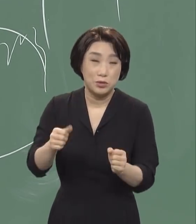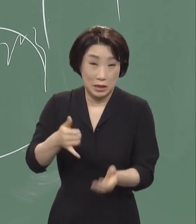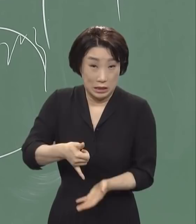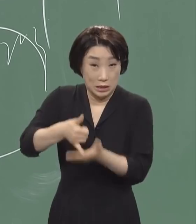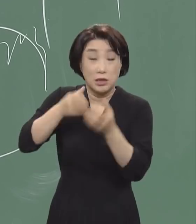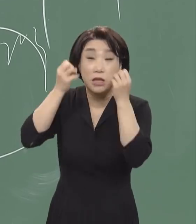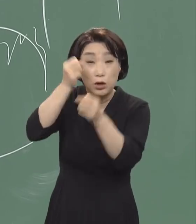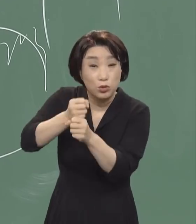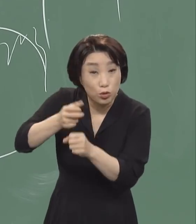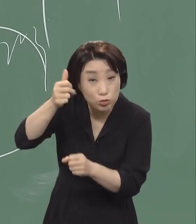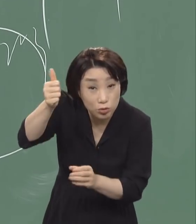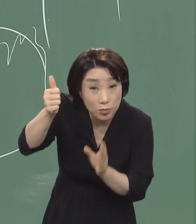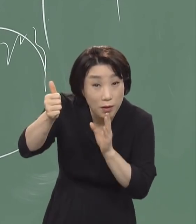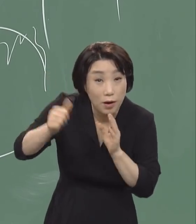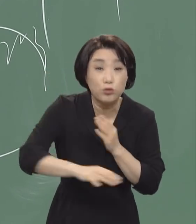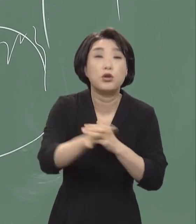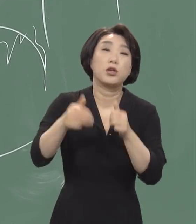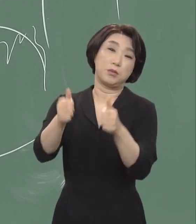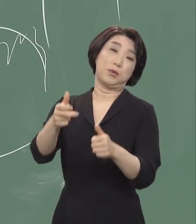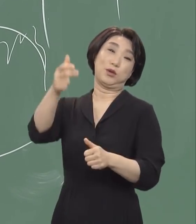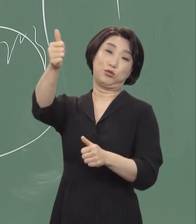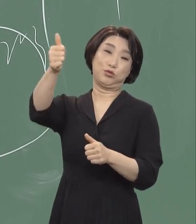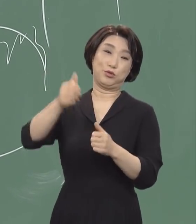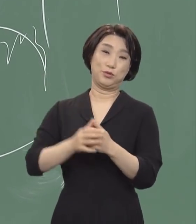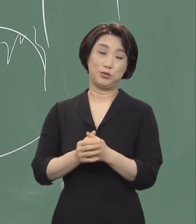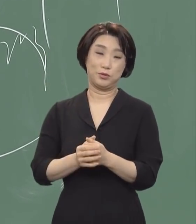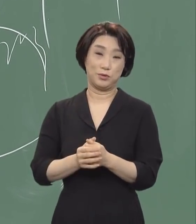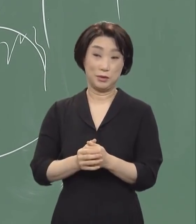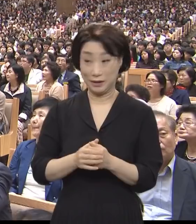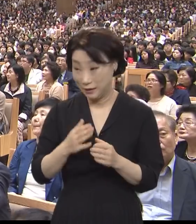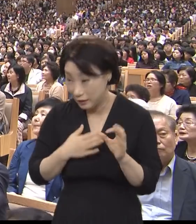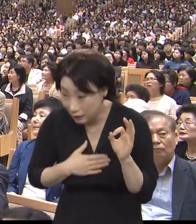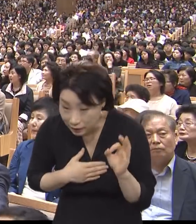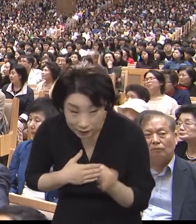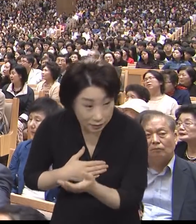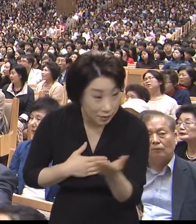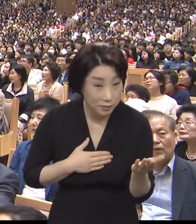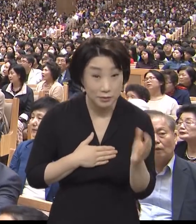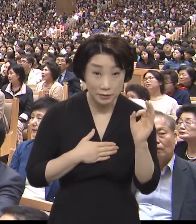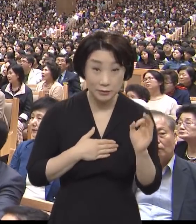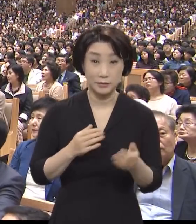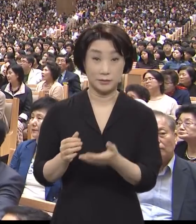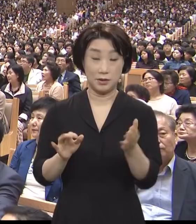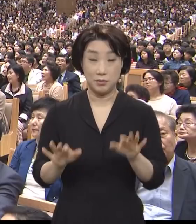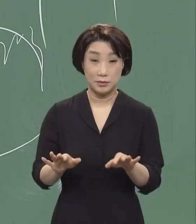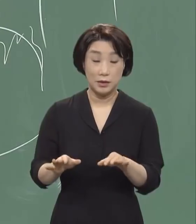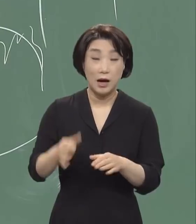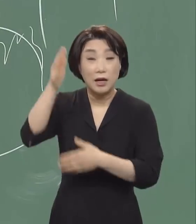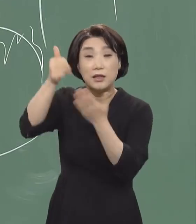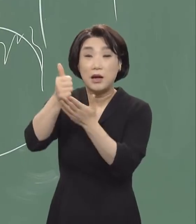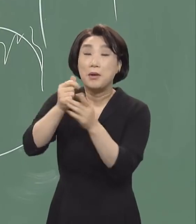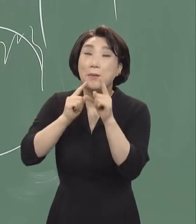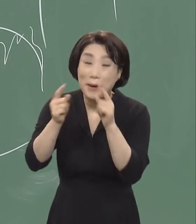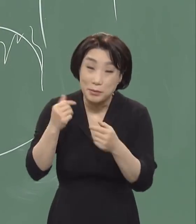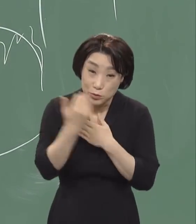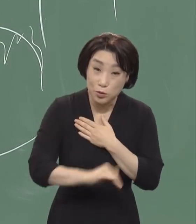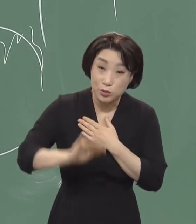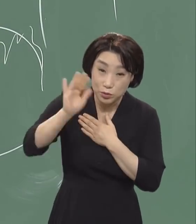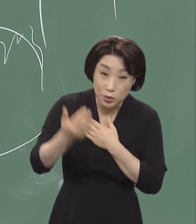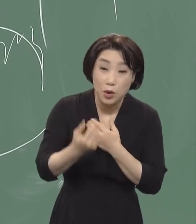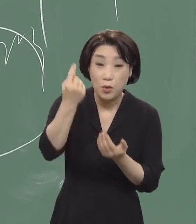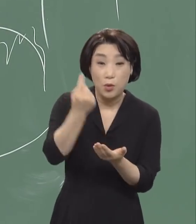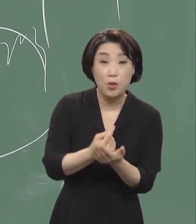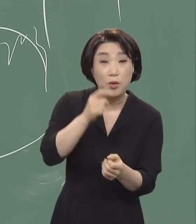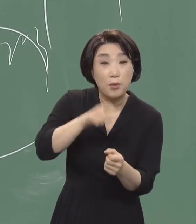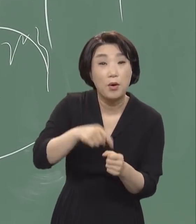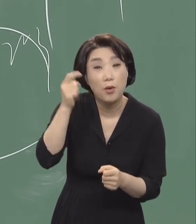우리의 심판주라 이 말입니다 이해가 되십니까 그분이 말씀에 육신이 의리운 것은